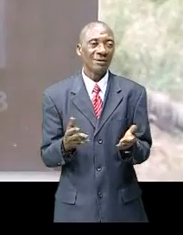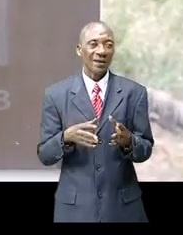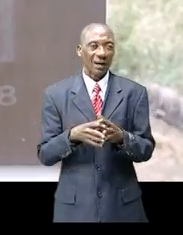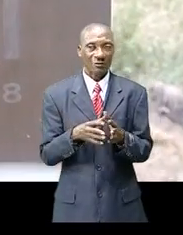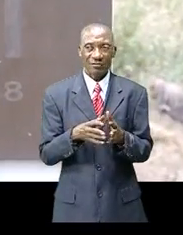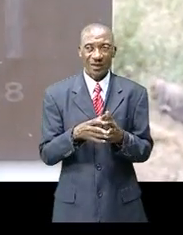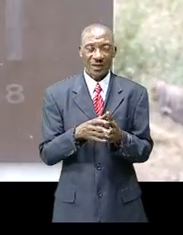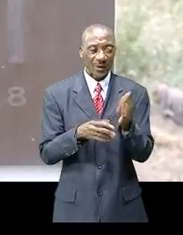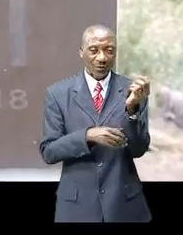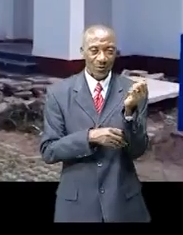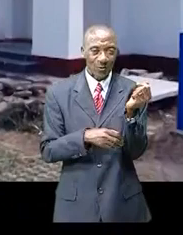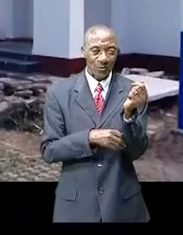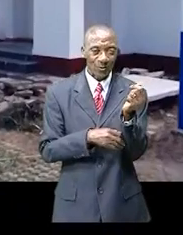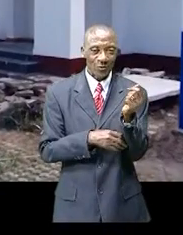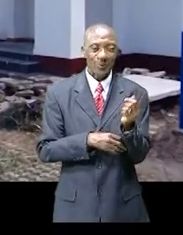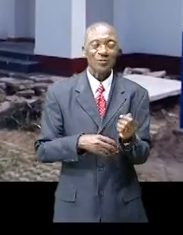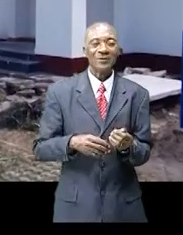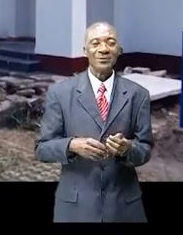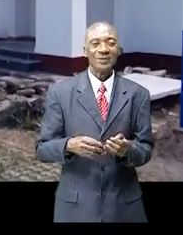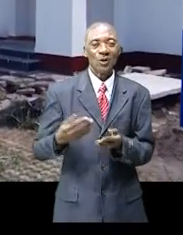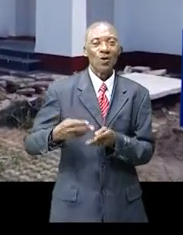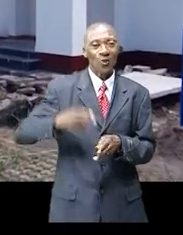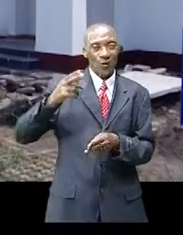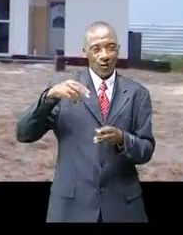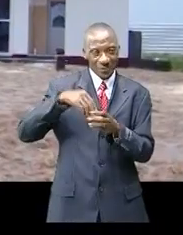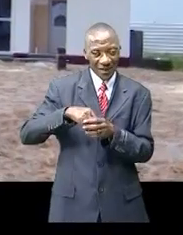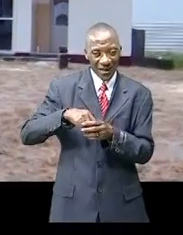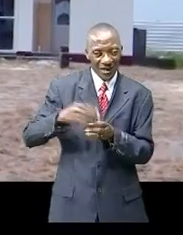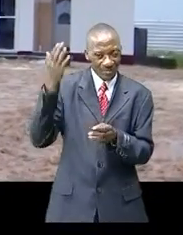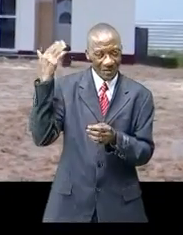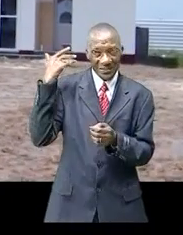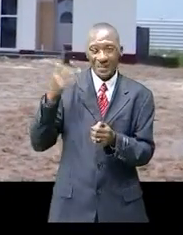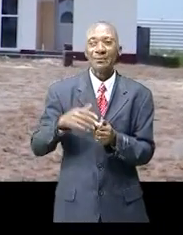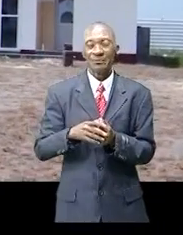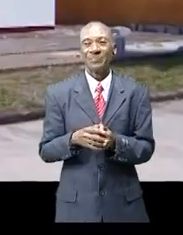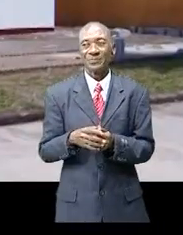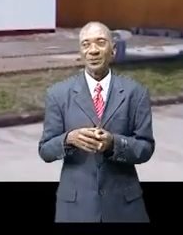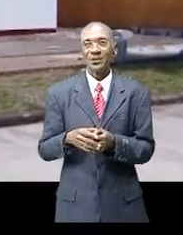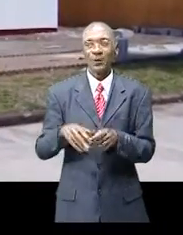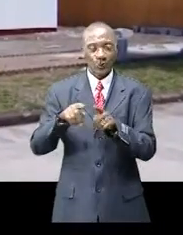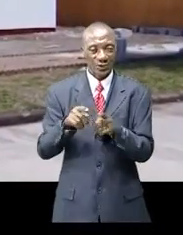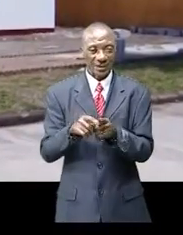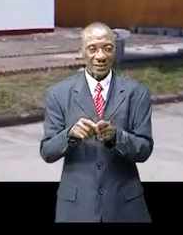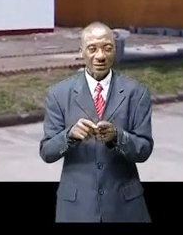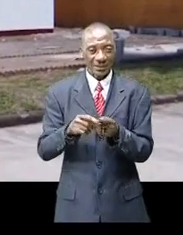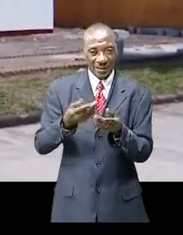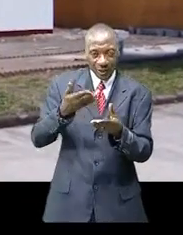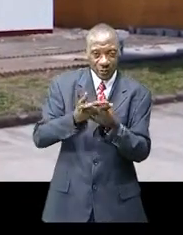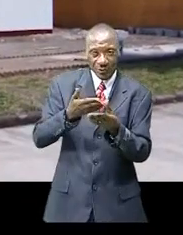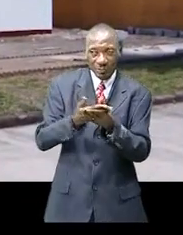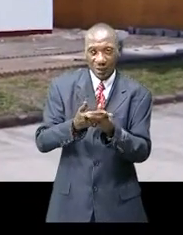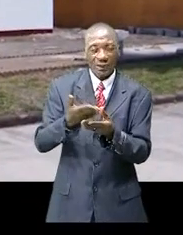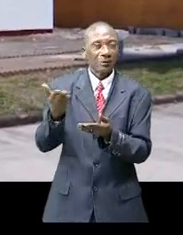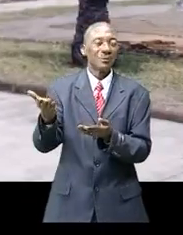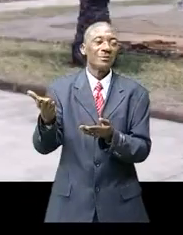régime passé, n'a pas respecté la procédure normale. Plus grave encore, un faux titre a été transposé sur l'espace de la FECOFA